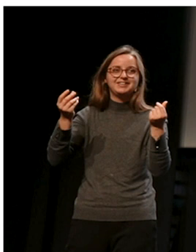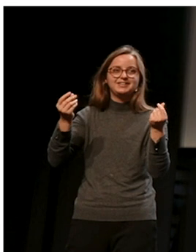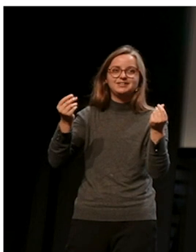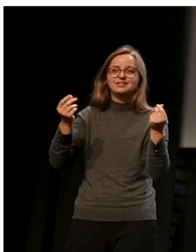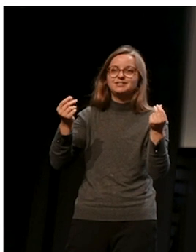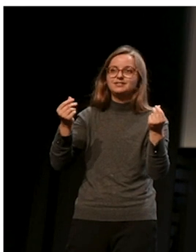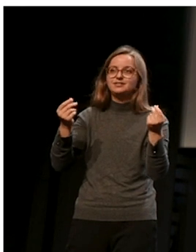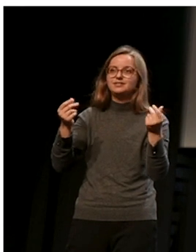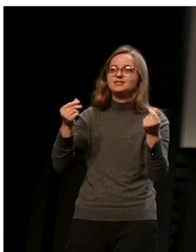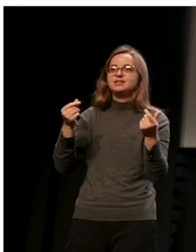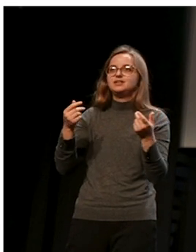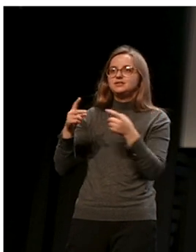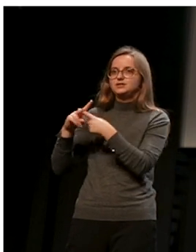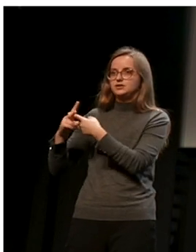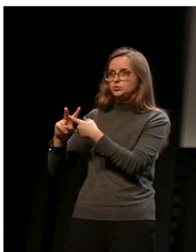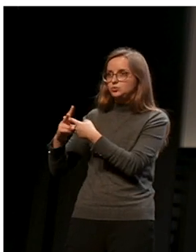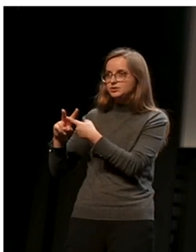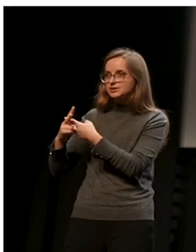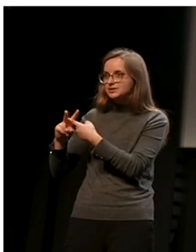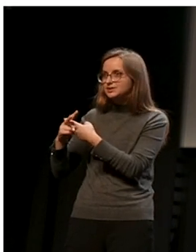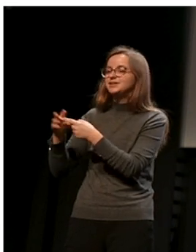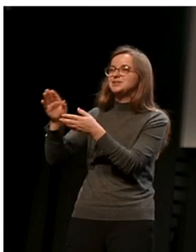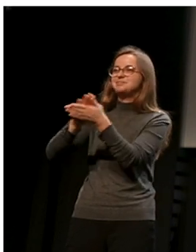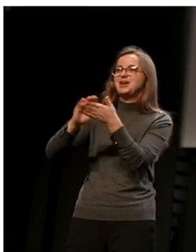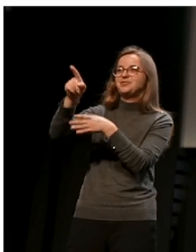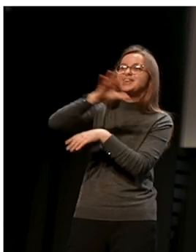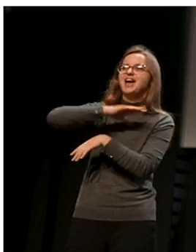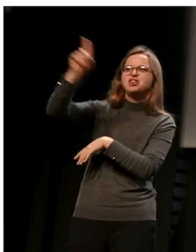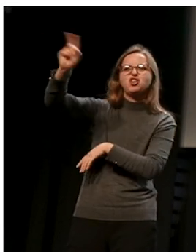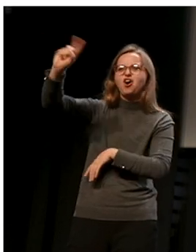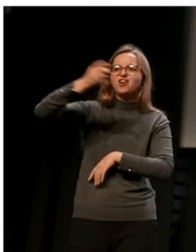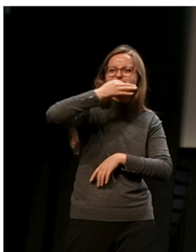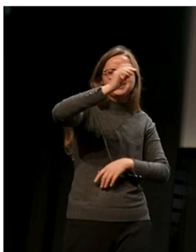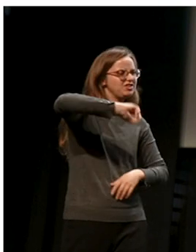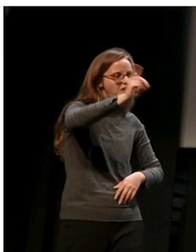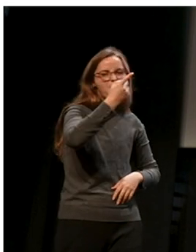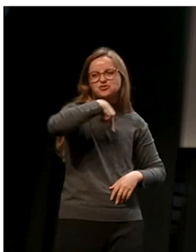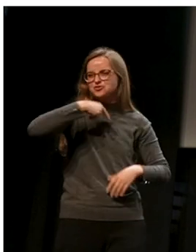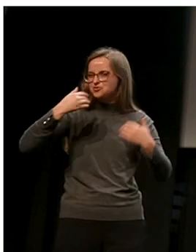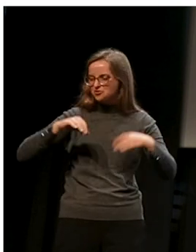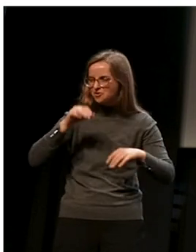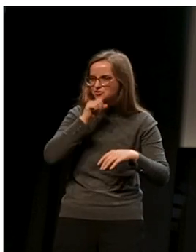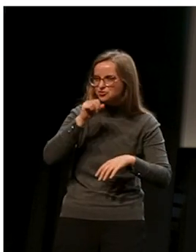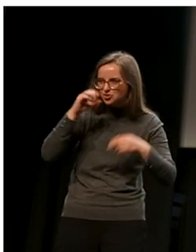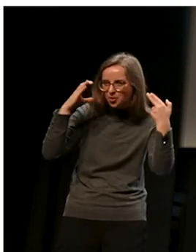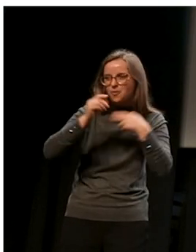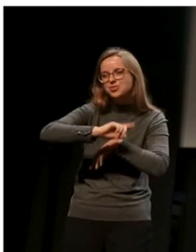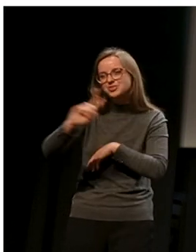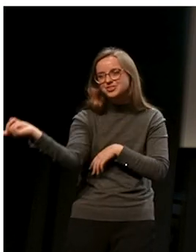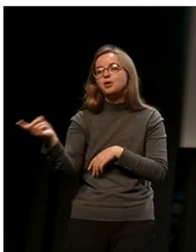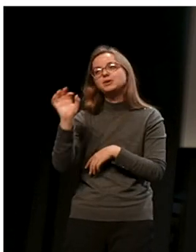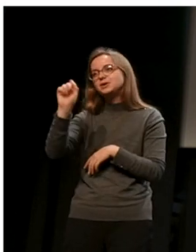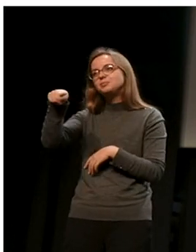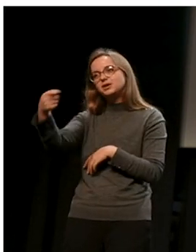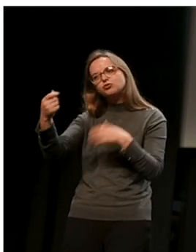c'est un outil qui nous permet de faire avancer ou pas. Je me fais l'avocat du diable. Oui, ça revient. On reste. Vous inquiétez pas. 3, allô.